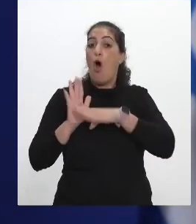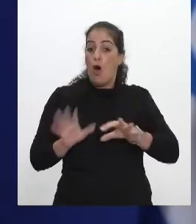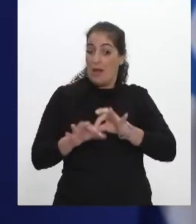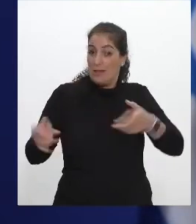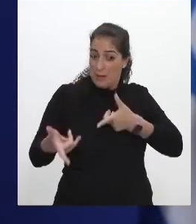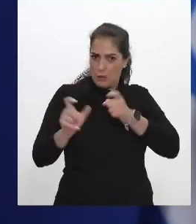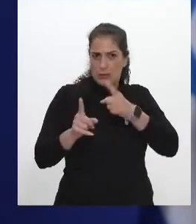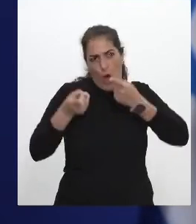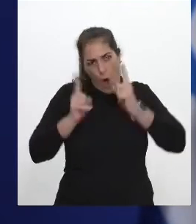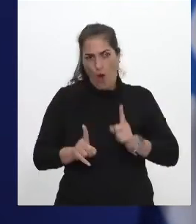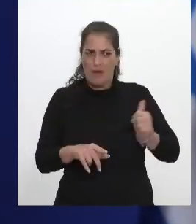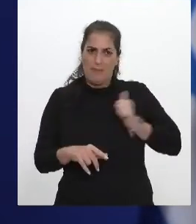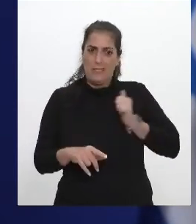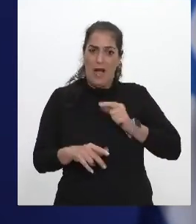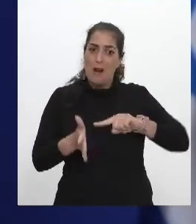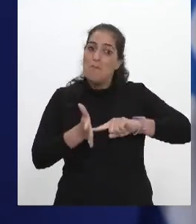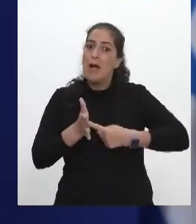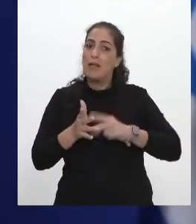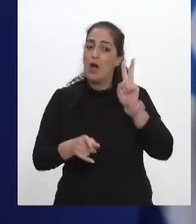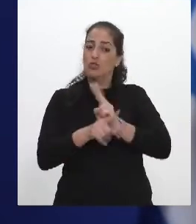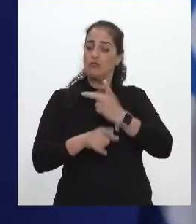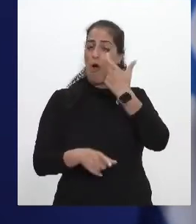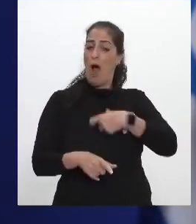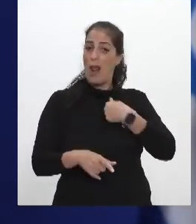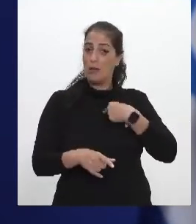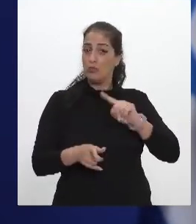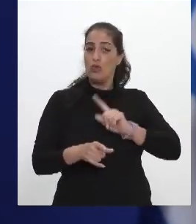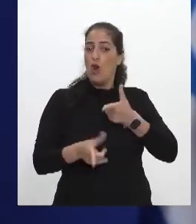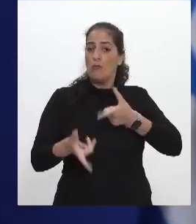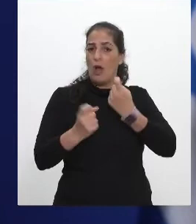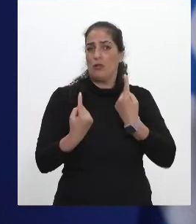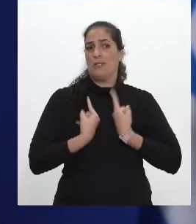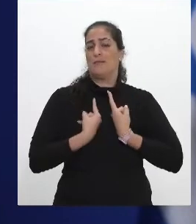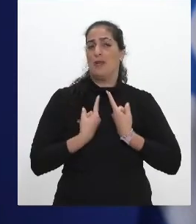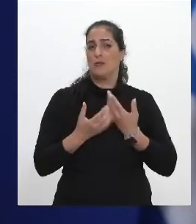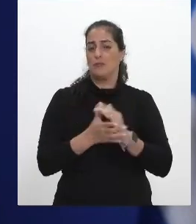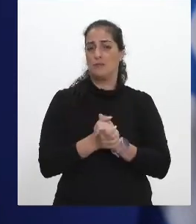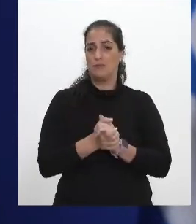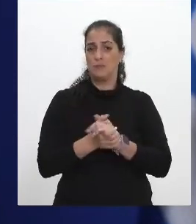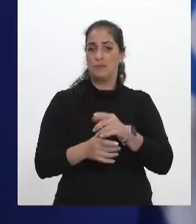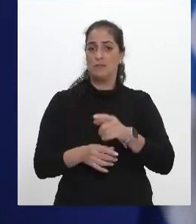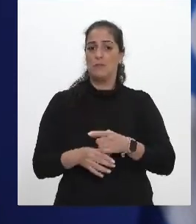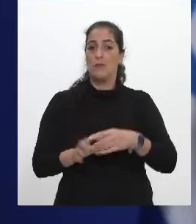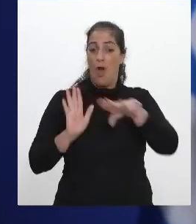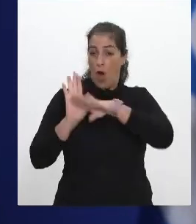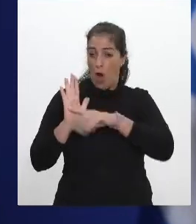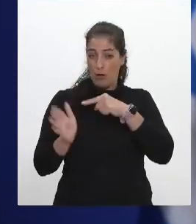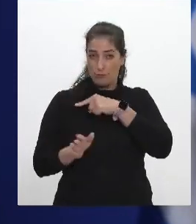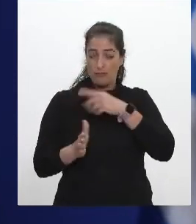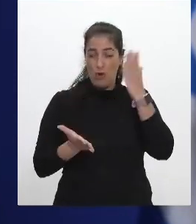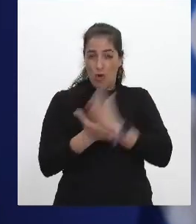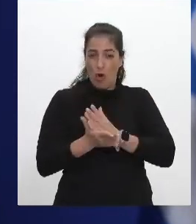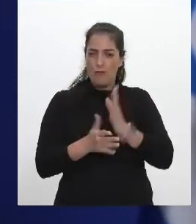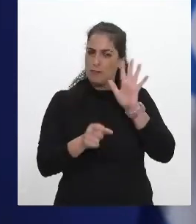בצהל והם נועדו לשמור עלינו גם בכדי שלא נהרוג את עצמנו הן קובעות ומשפיעות על